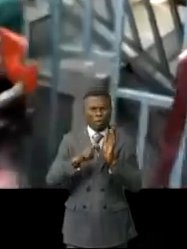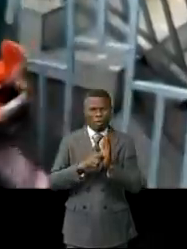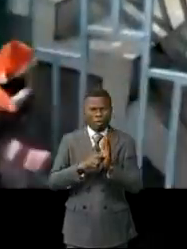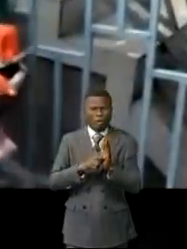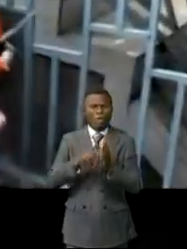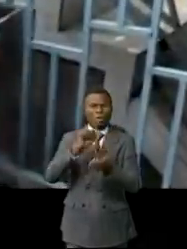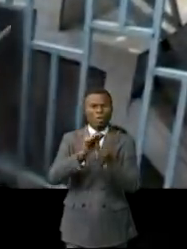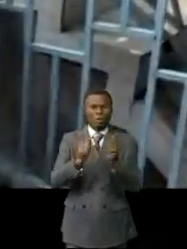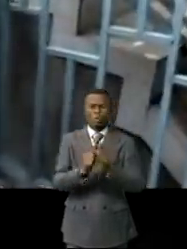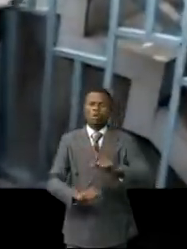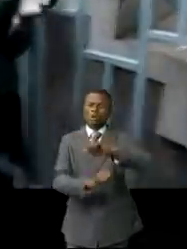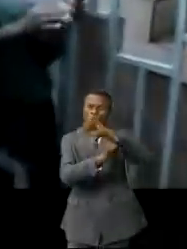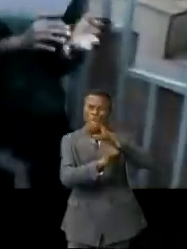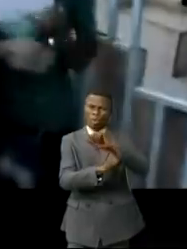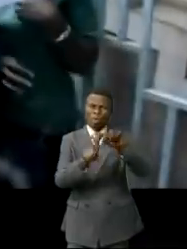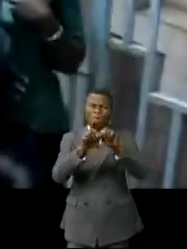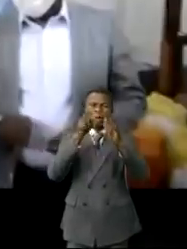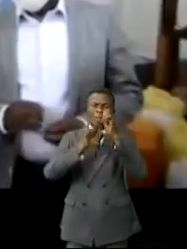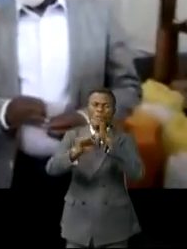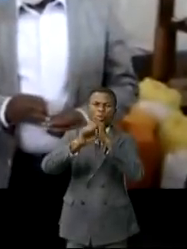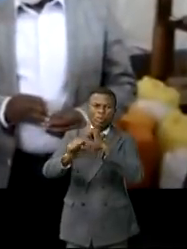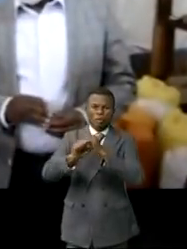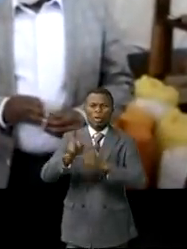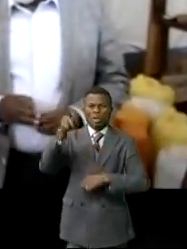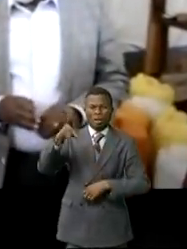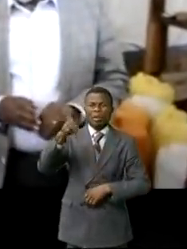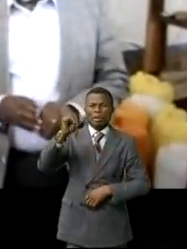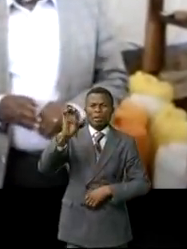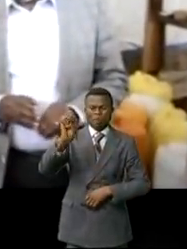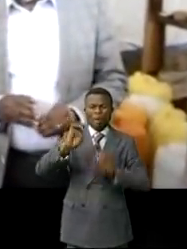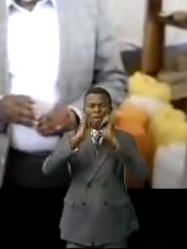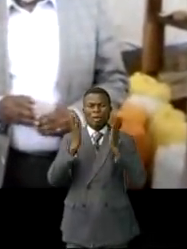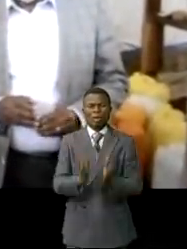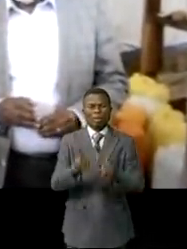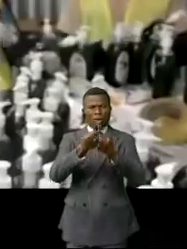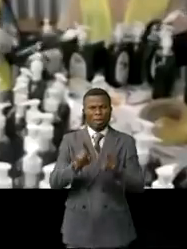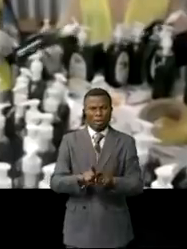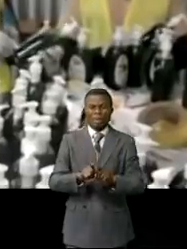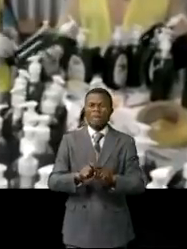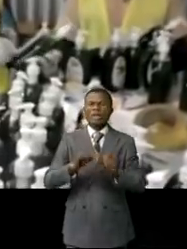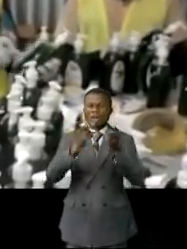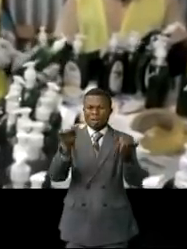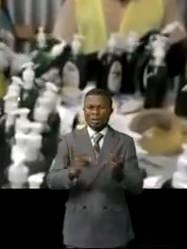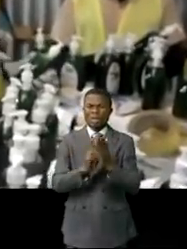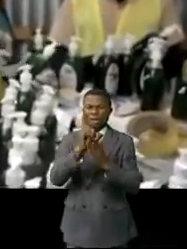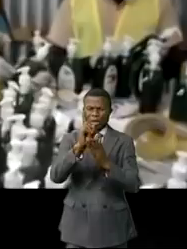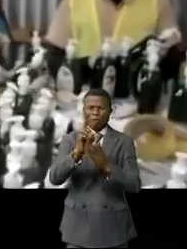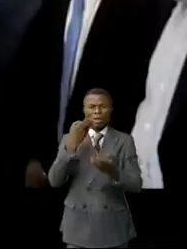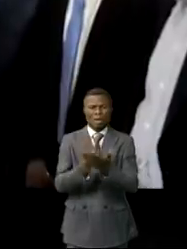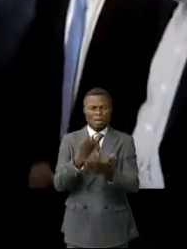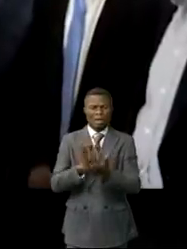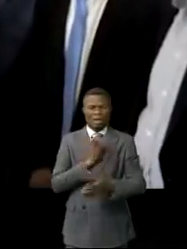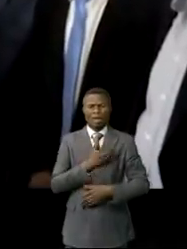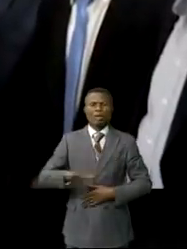à l'accompagnement et à la promotion de PME, l'entrepreneuriat étant l'un des secteurs porteurs de croissance économique au